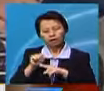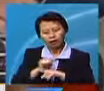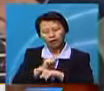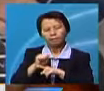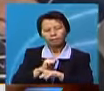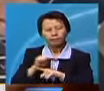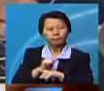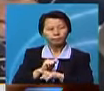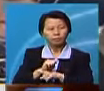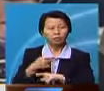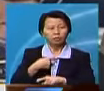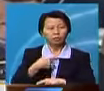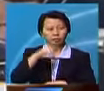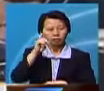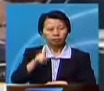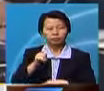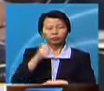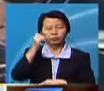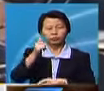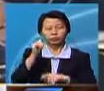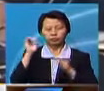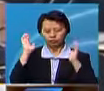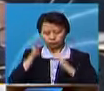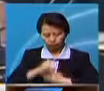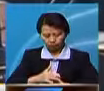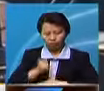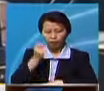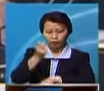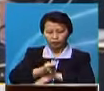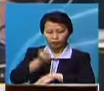Dah. Kita kena pergi terawih waktu malam,